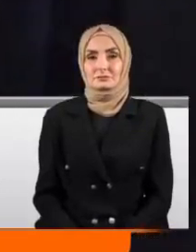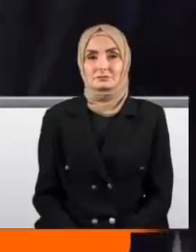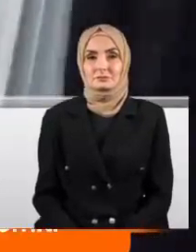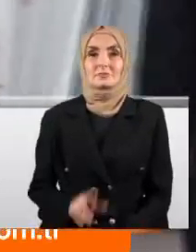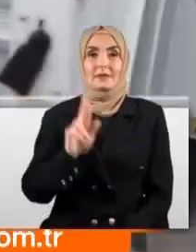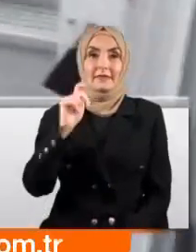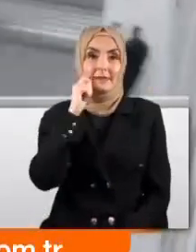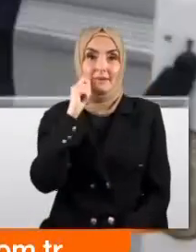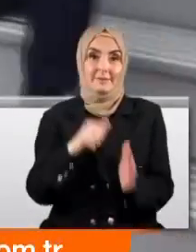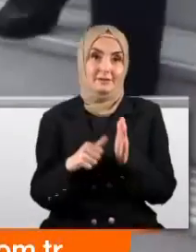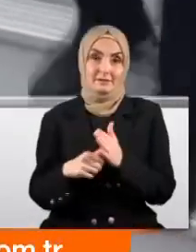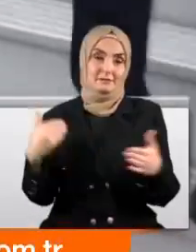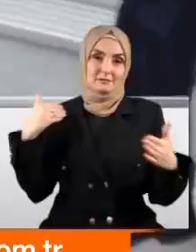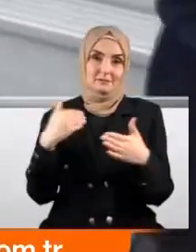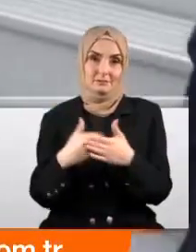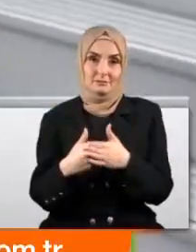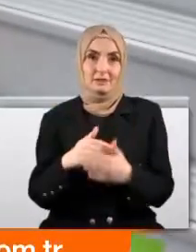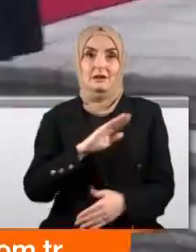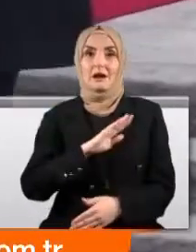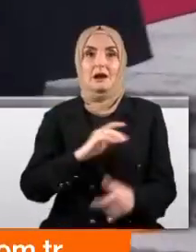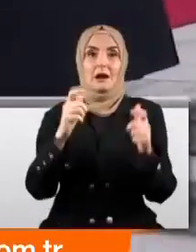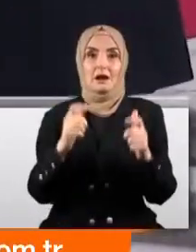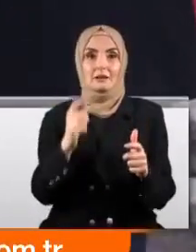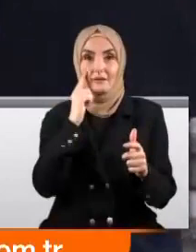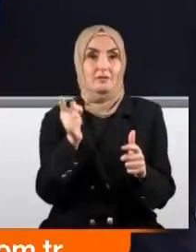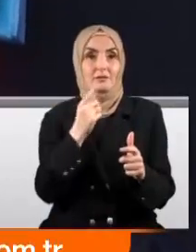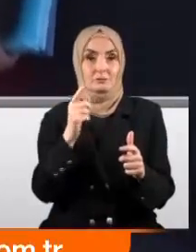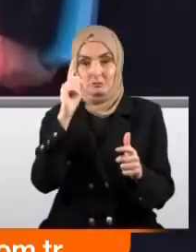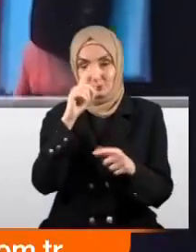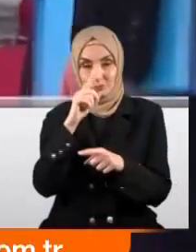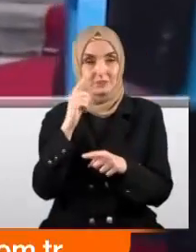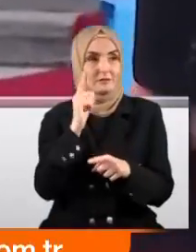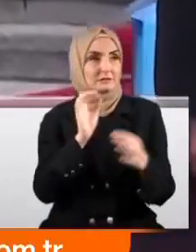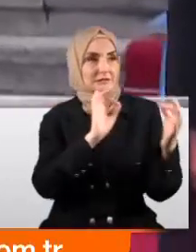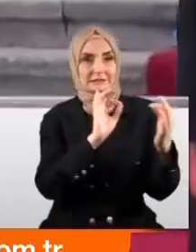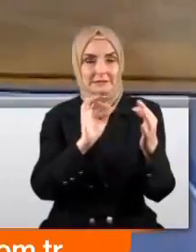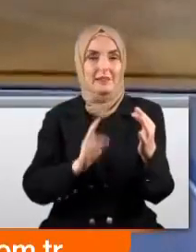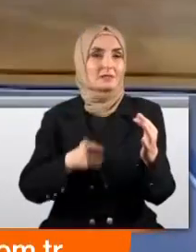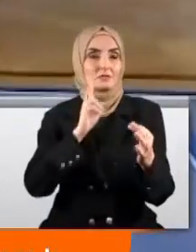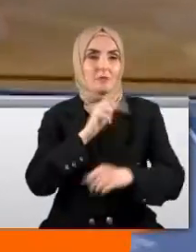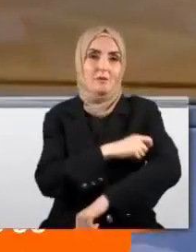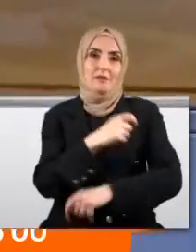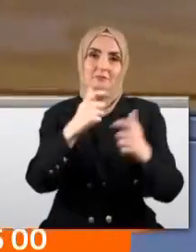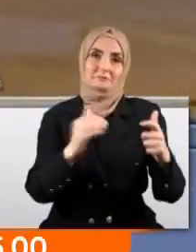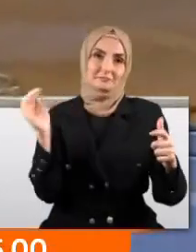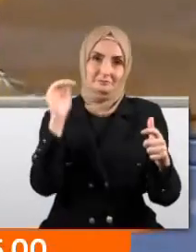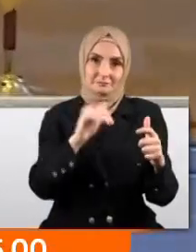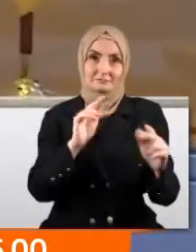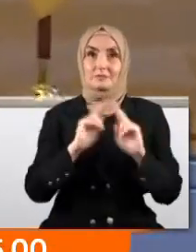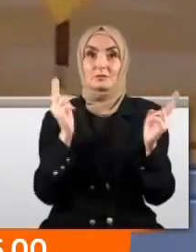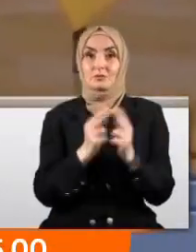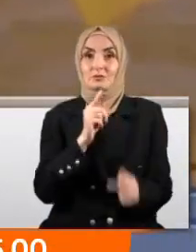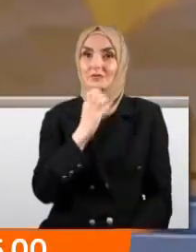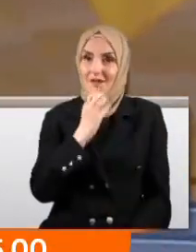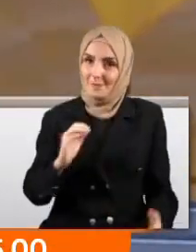7 Ekim'den bu yana sürdürdüğü Gazze diplomasisinde son durağı Almanya oldu. Dünya kalıcı barış için yola çıkan